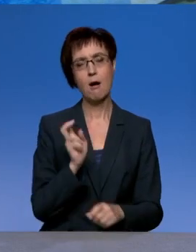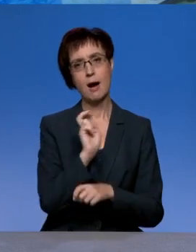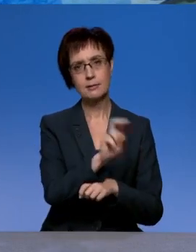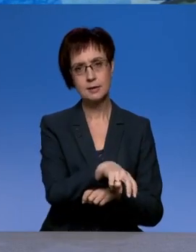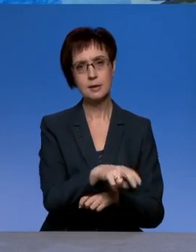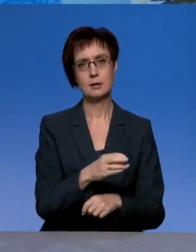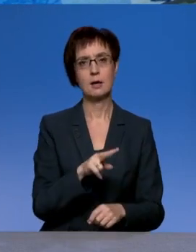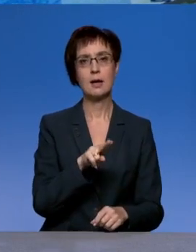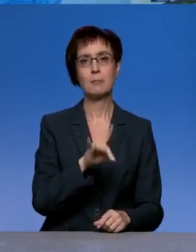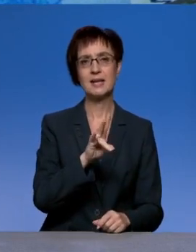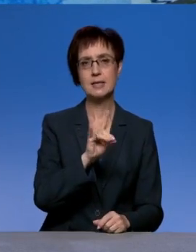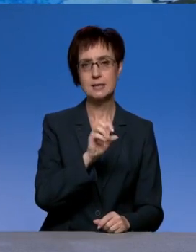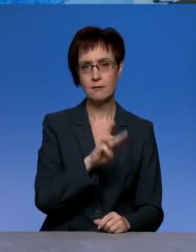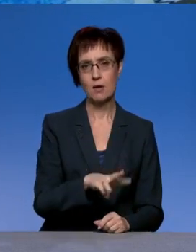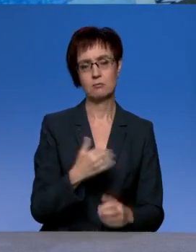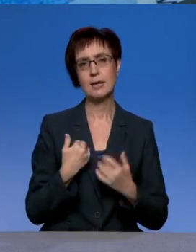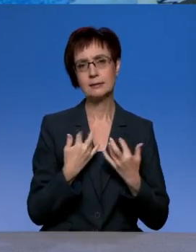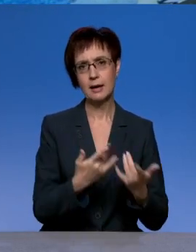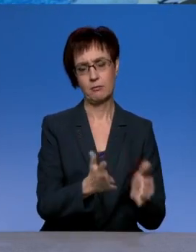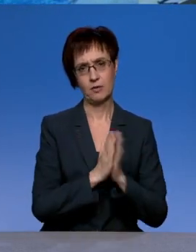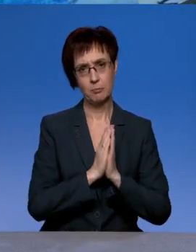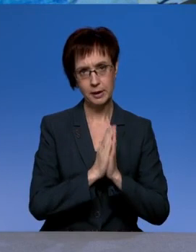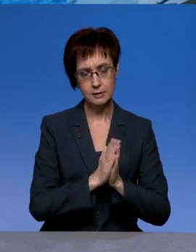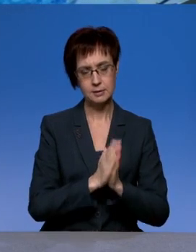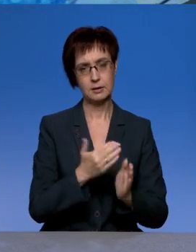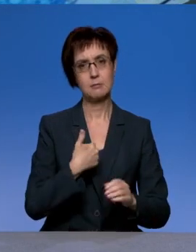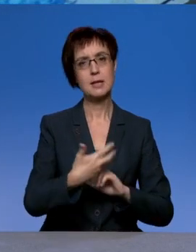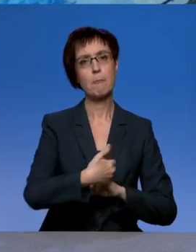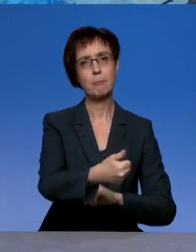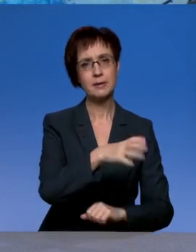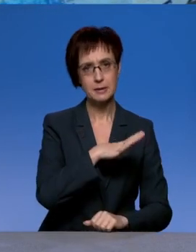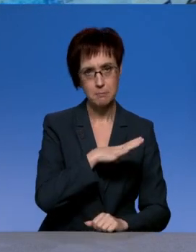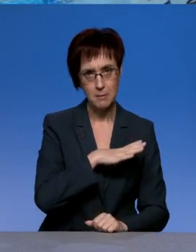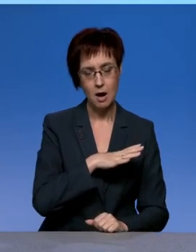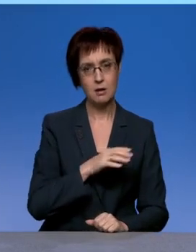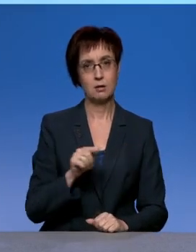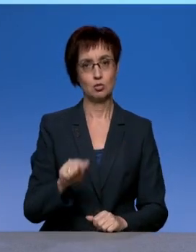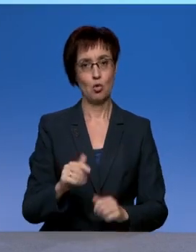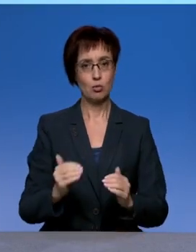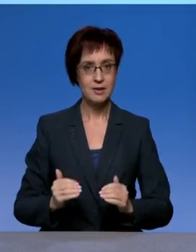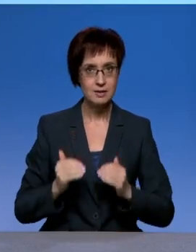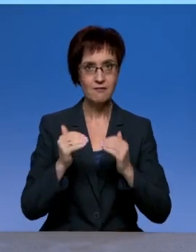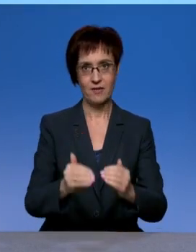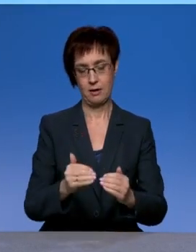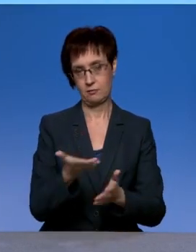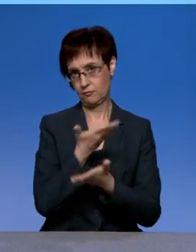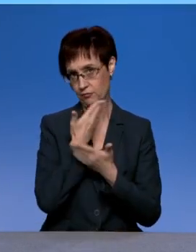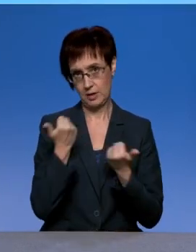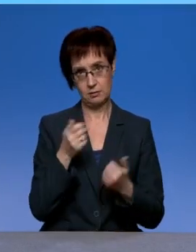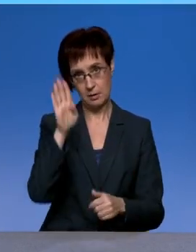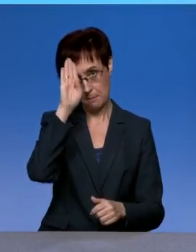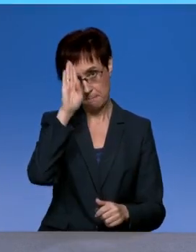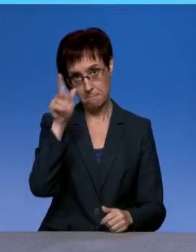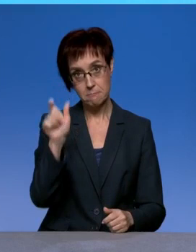меня принимали, но сдвигов никаких нет. Абсолютно, вот мальчику 14 лет, ничего